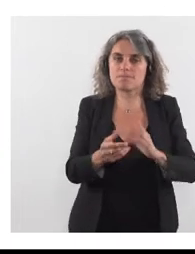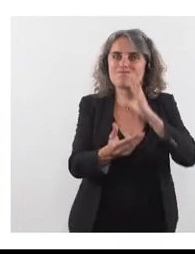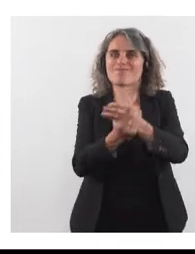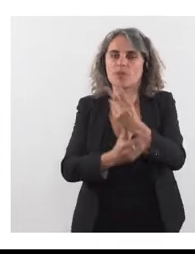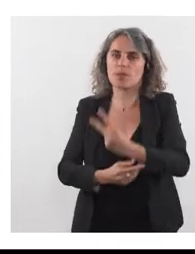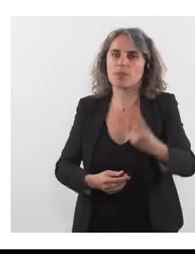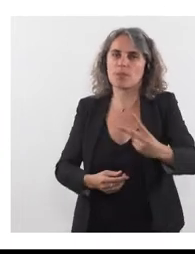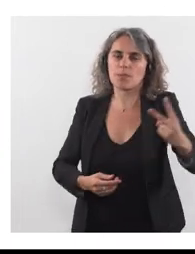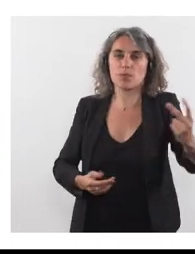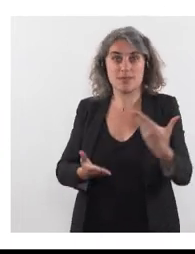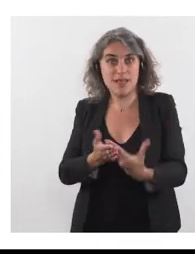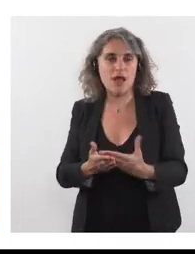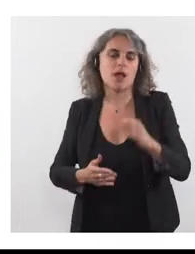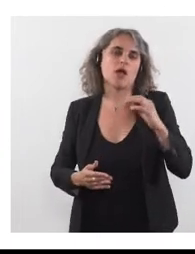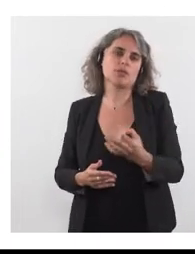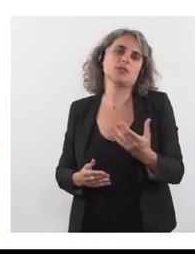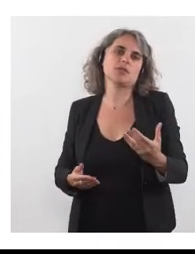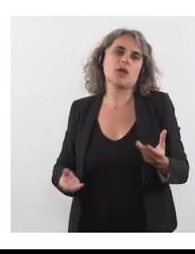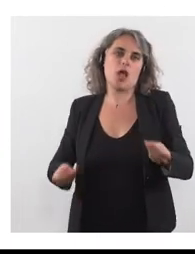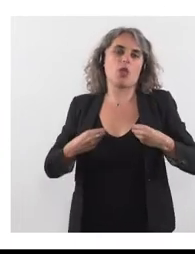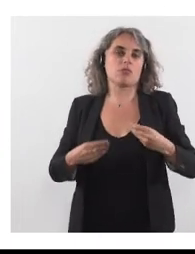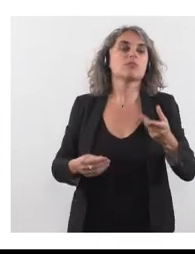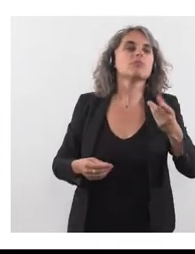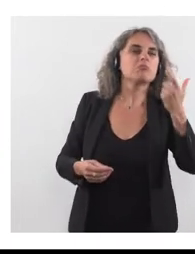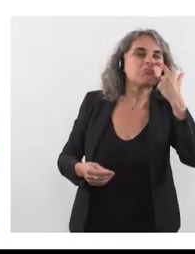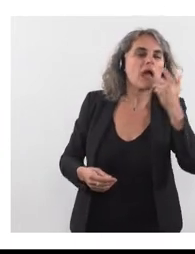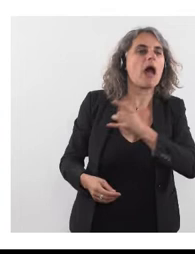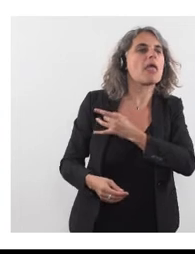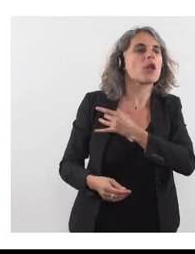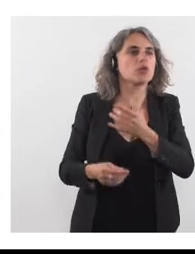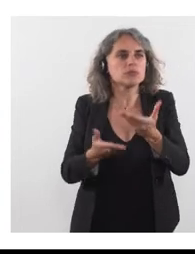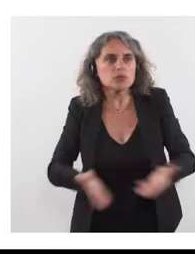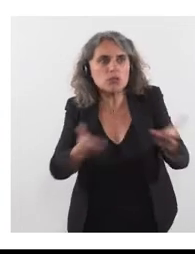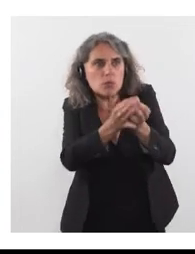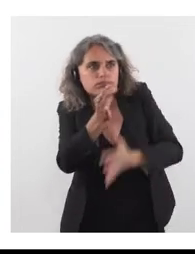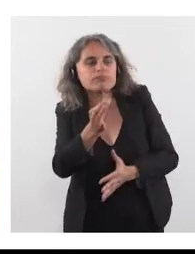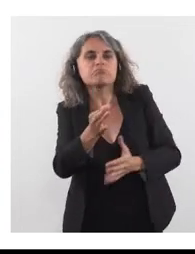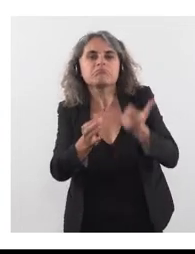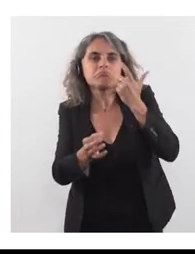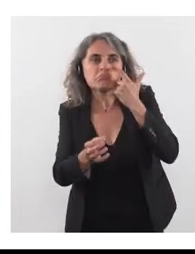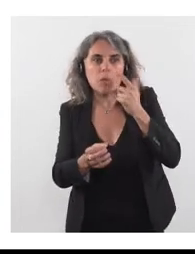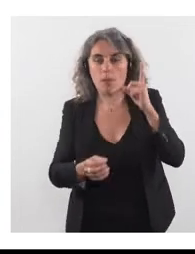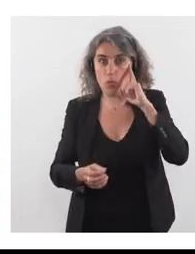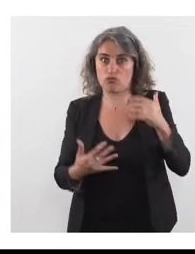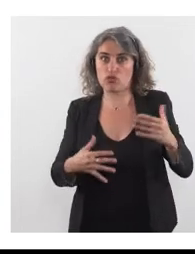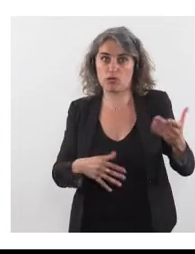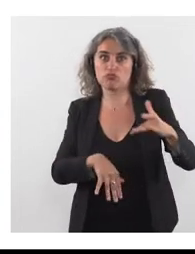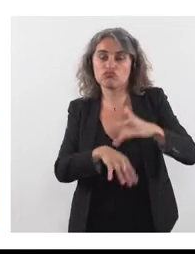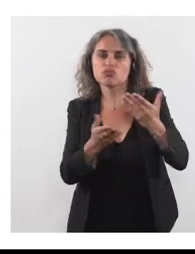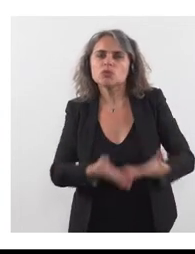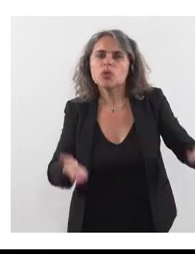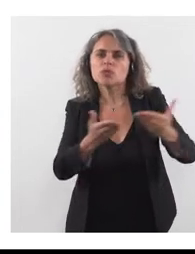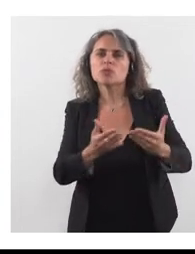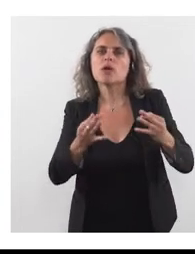aura un retour de l'expérience irlandaise, puisqu'il y a eu une première tierce intervention qui a été portée dans une affaire